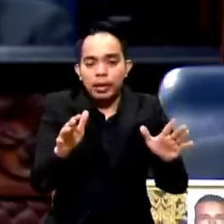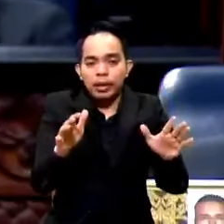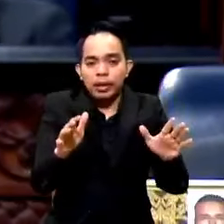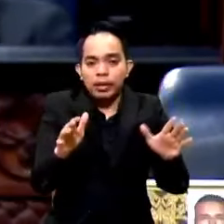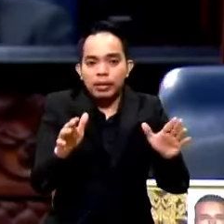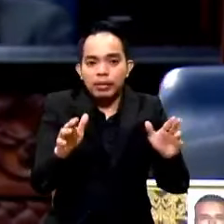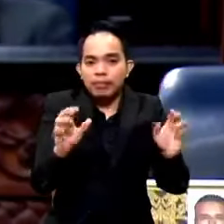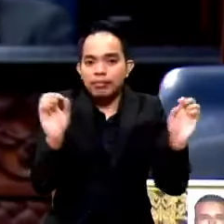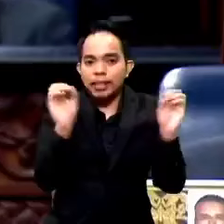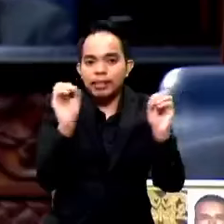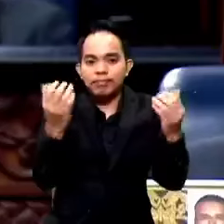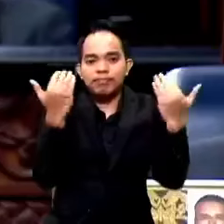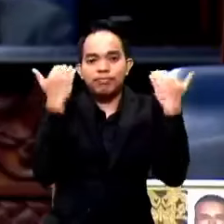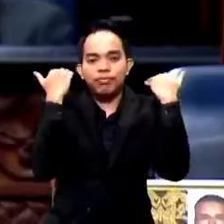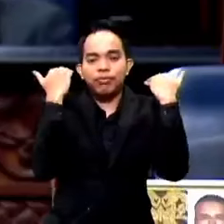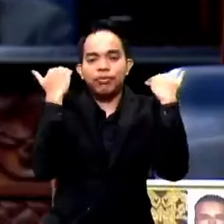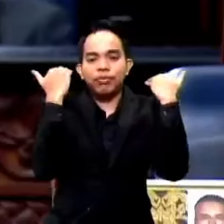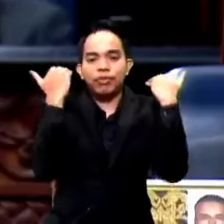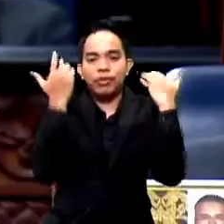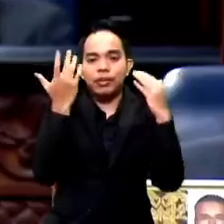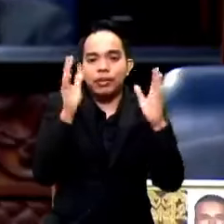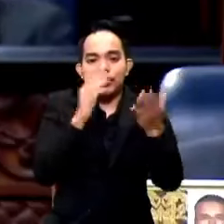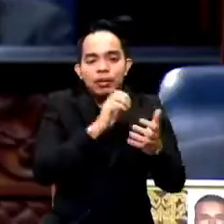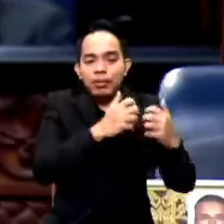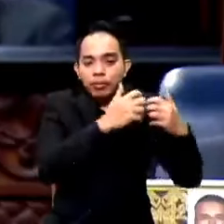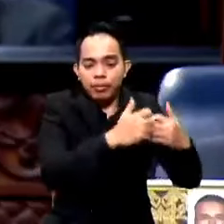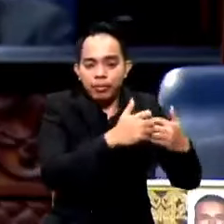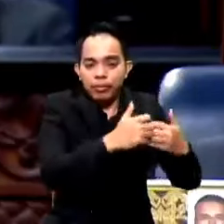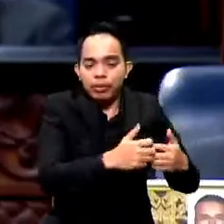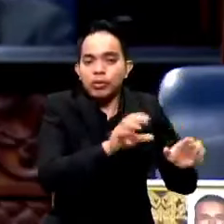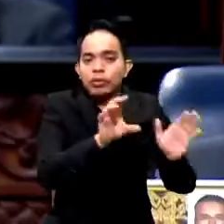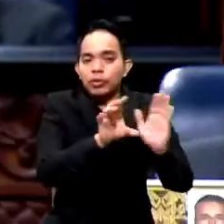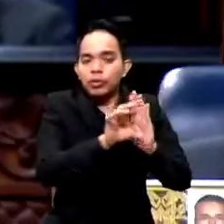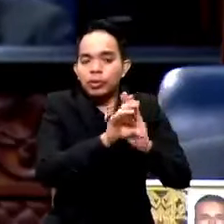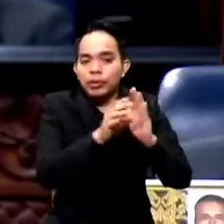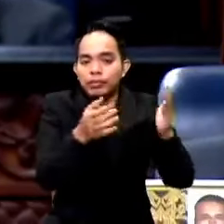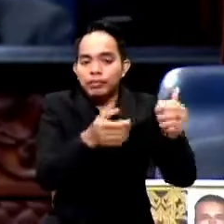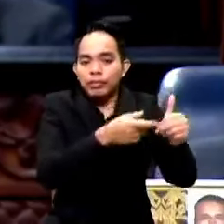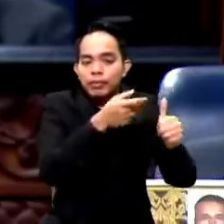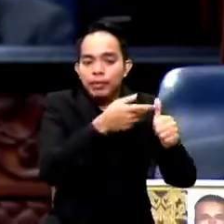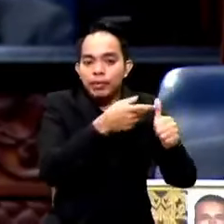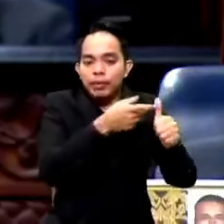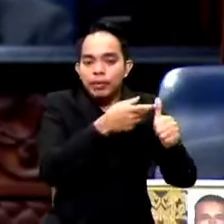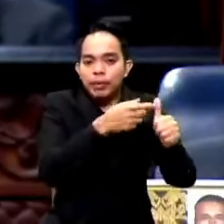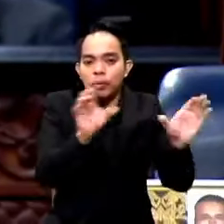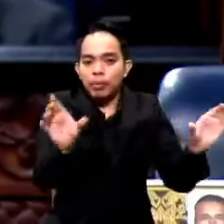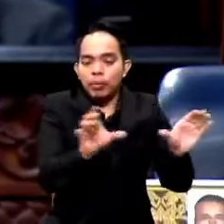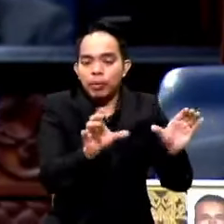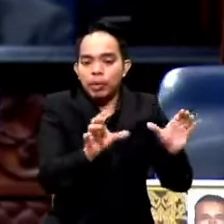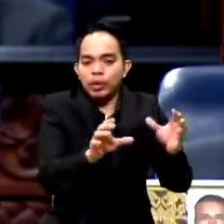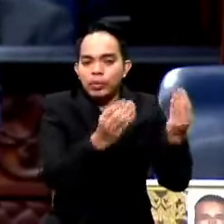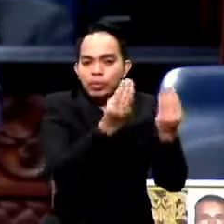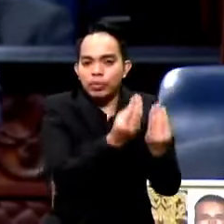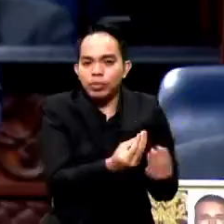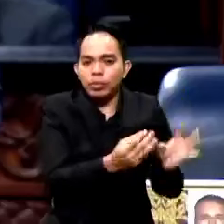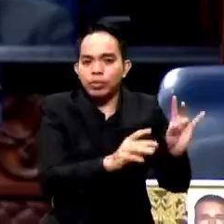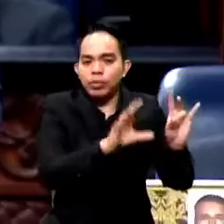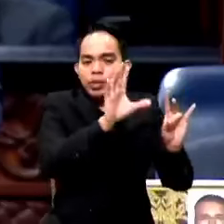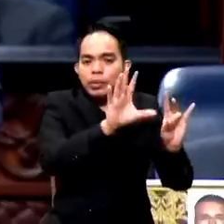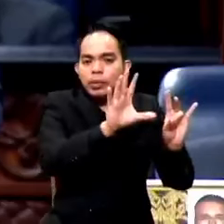telah kehilangan pekerjaan dan industri yang paling terkesan adalah seperti berikut sektor perembuatan seramai5